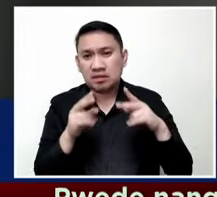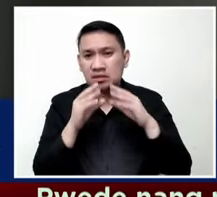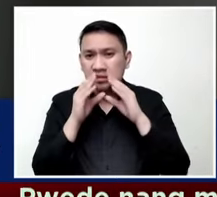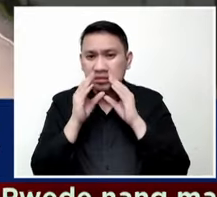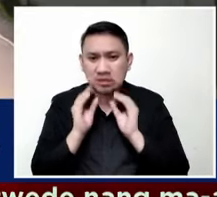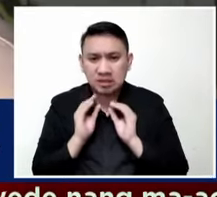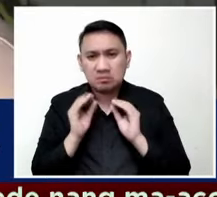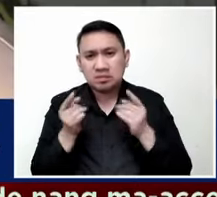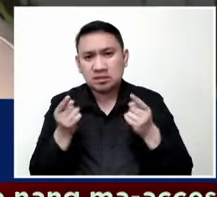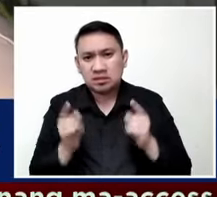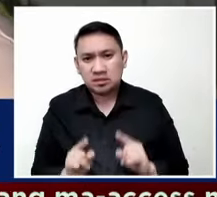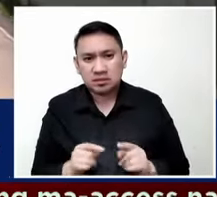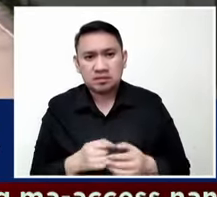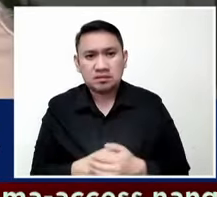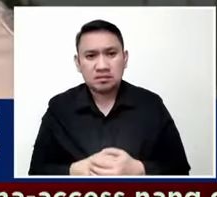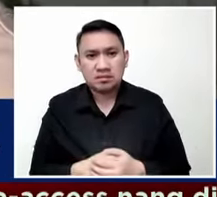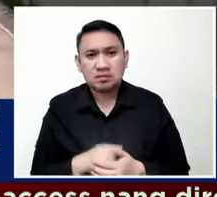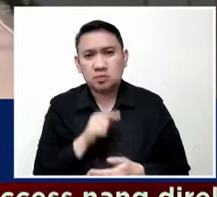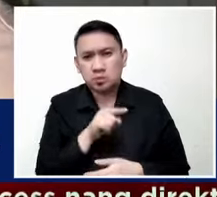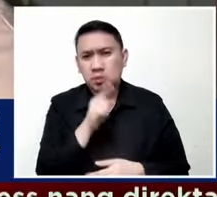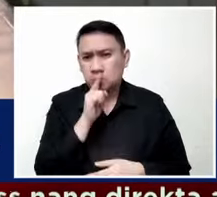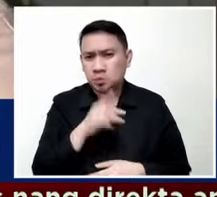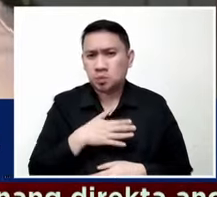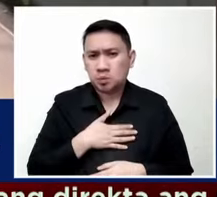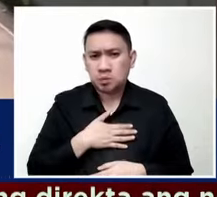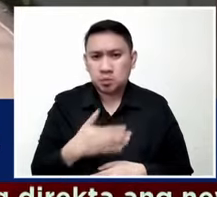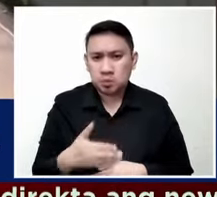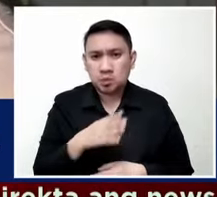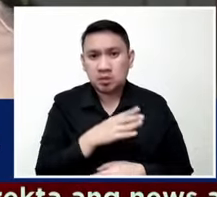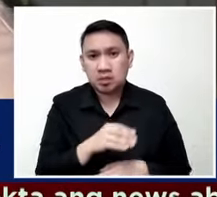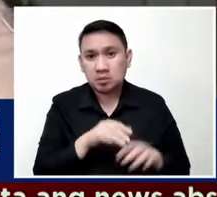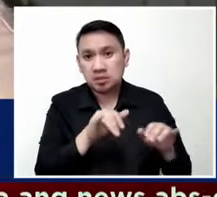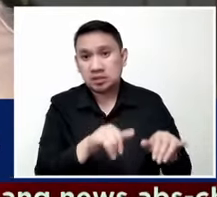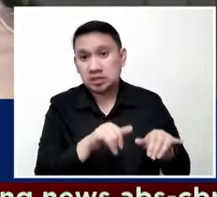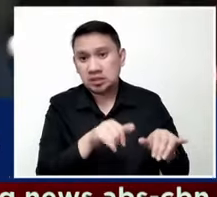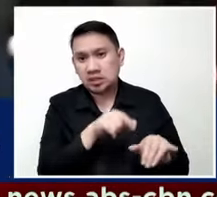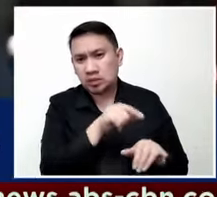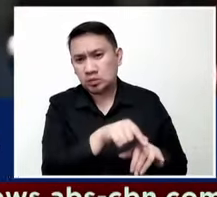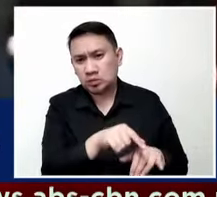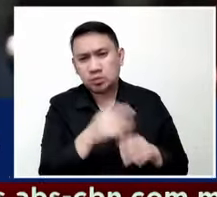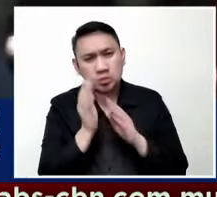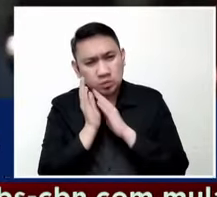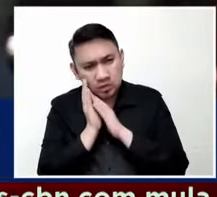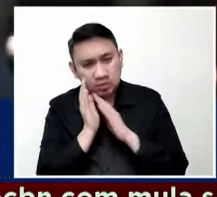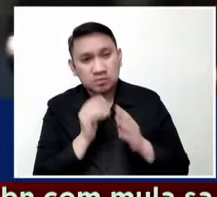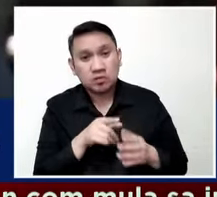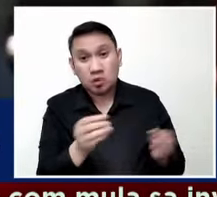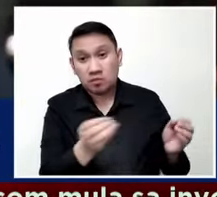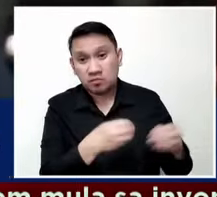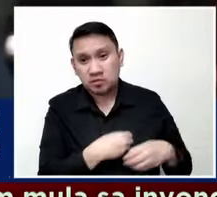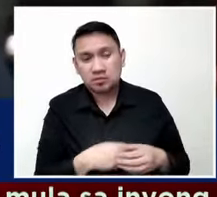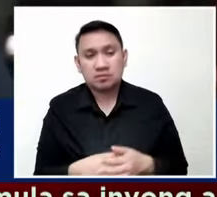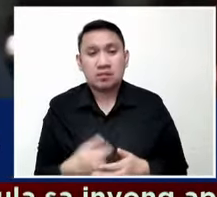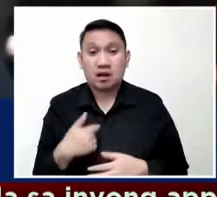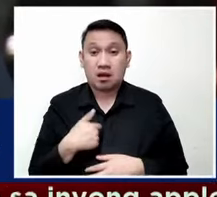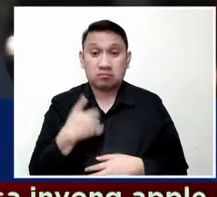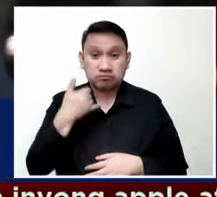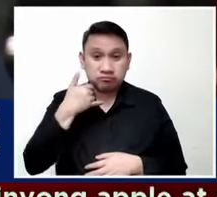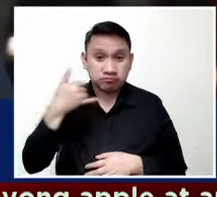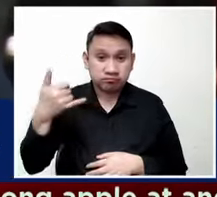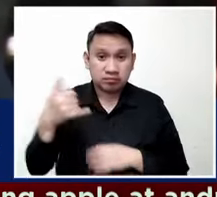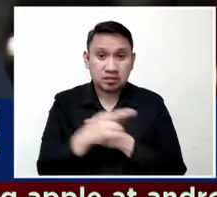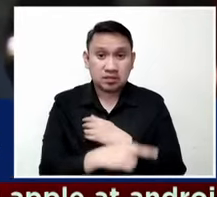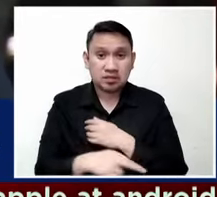kanya to. Very dedicated po yan. Doon pa nga natutulog lagi ang sa headquarters nila eh. Tumawag na po ako sa regional headquarters